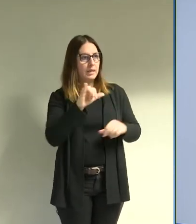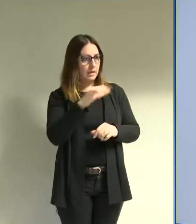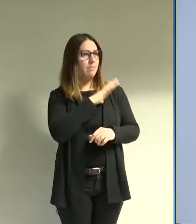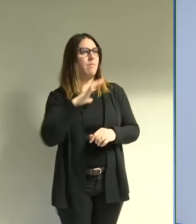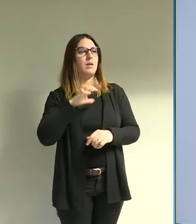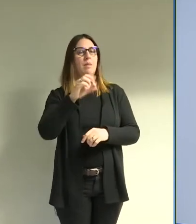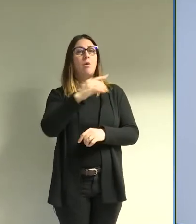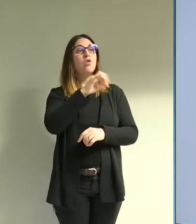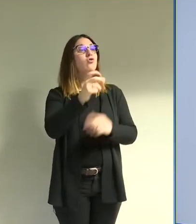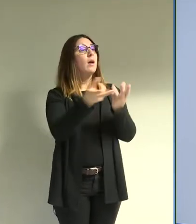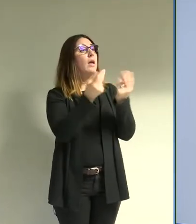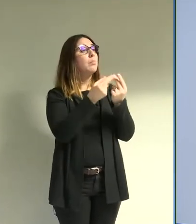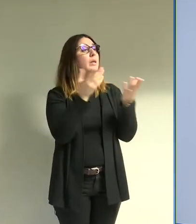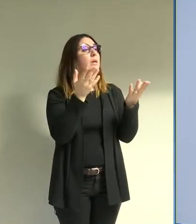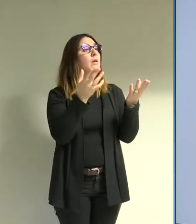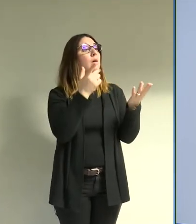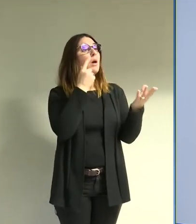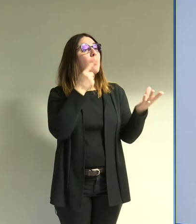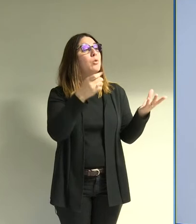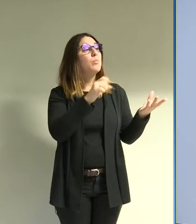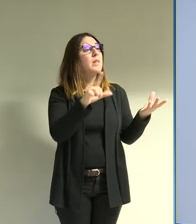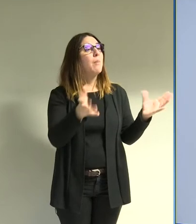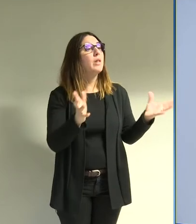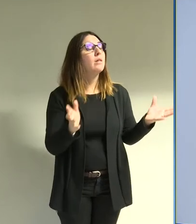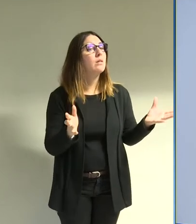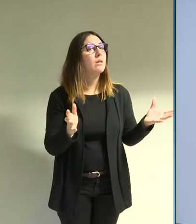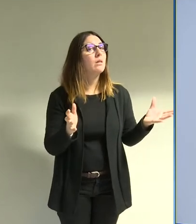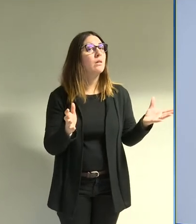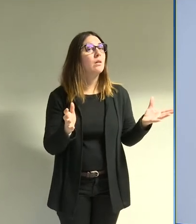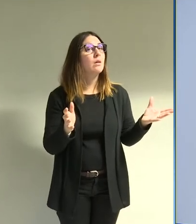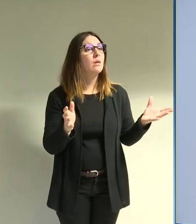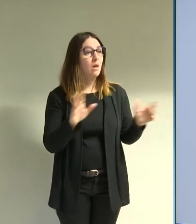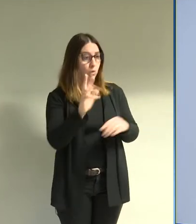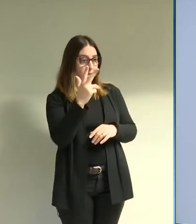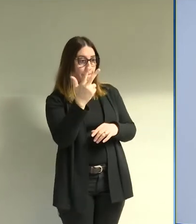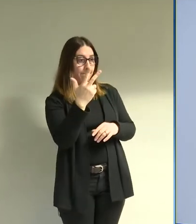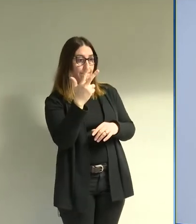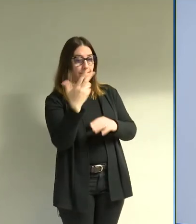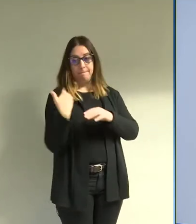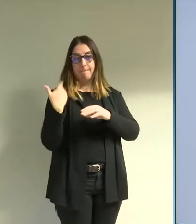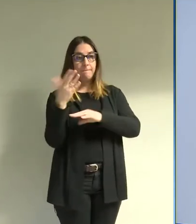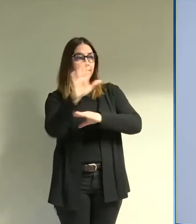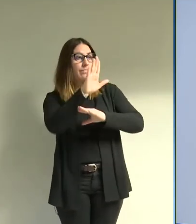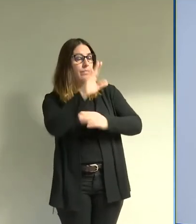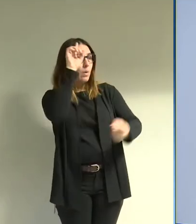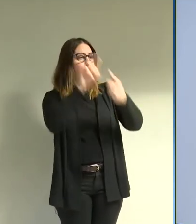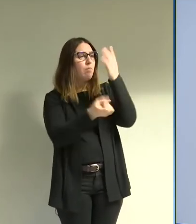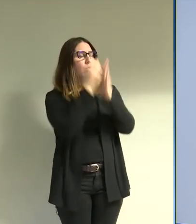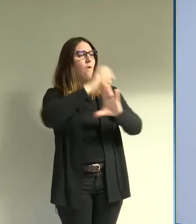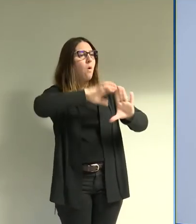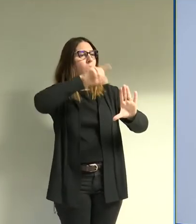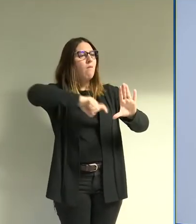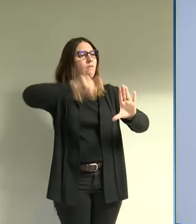explications de vote monsieur pinel à 3 c ce qui était présenté sur les nouveaux indicateurs